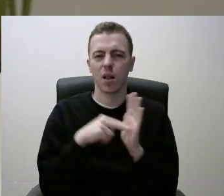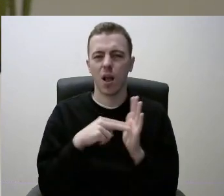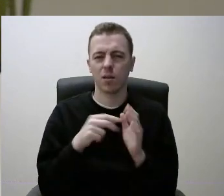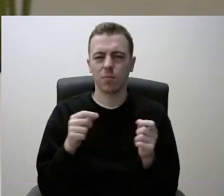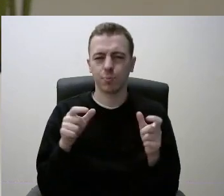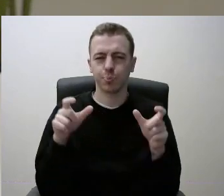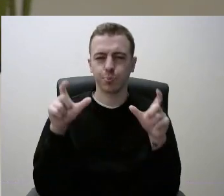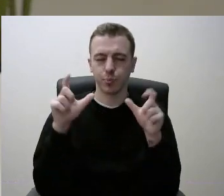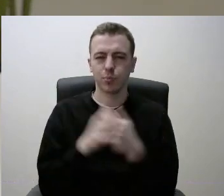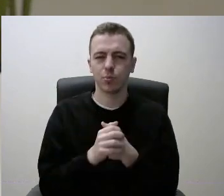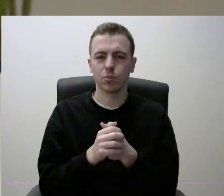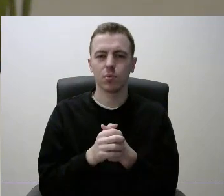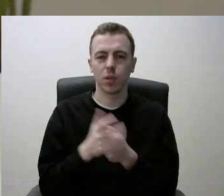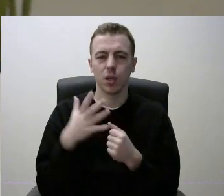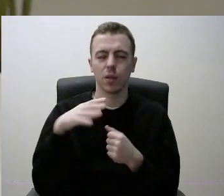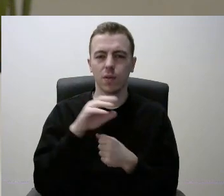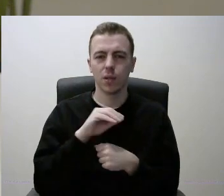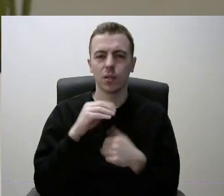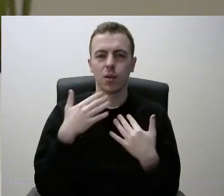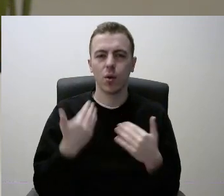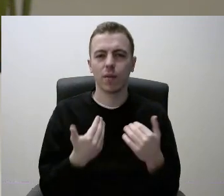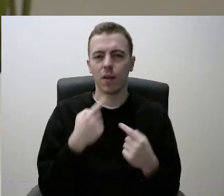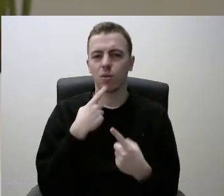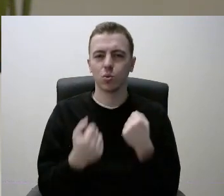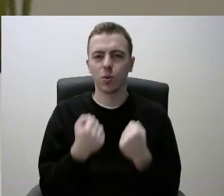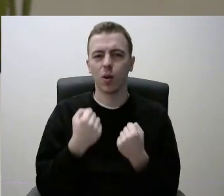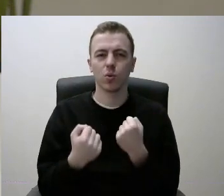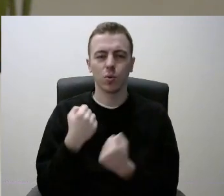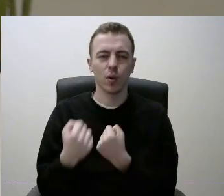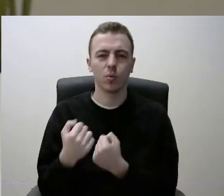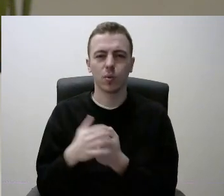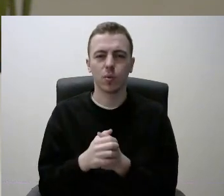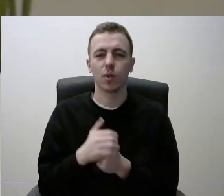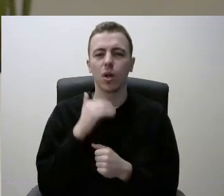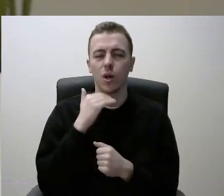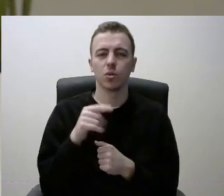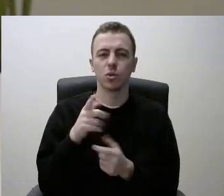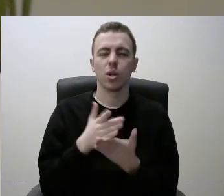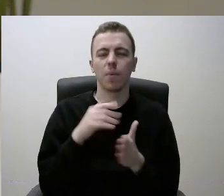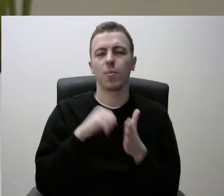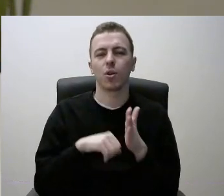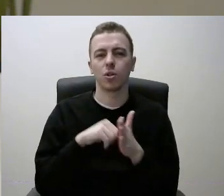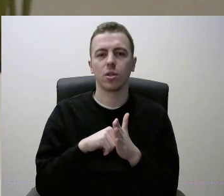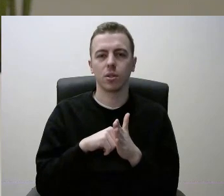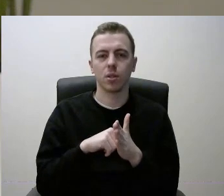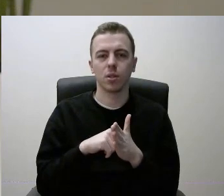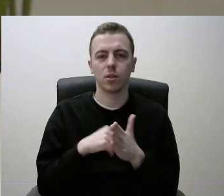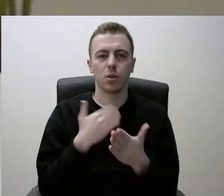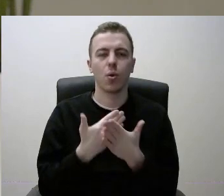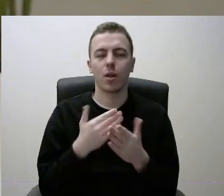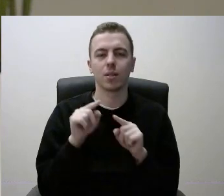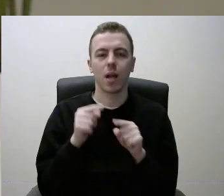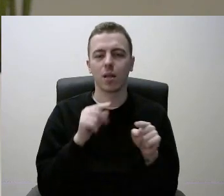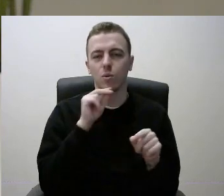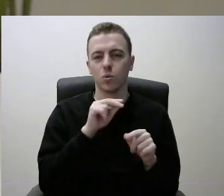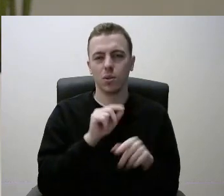ir žmonės sulig dieną vis gyvena sunkiau. Tai akivaizdu, kad tai viena yra iš priežasčių, kuri skatina